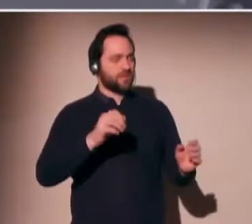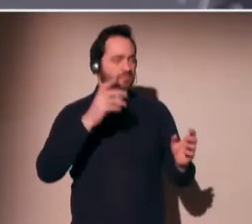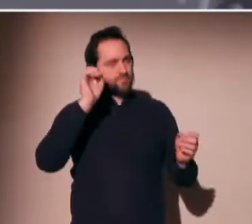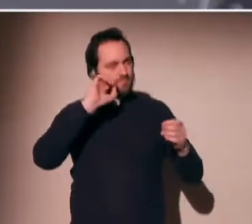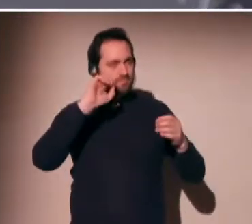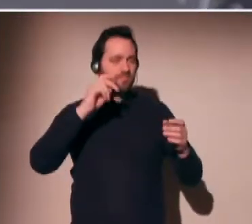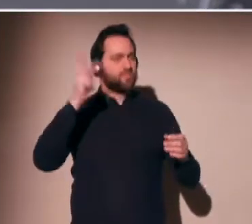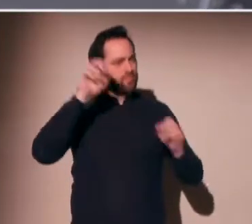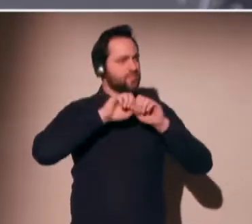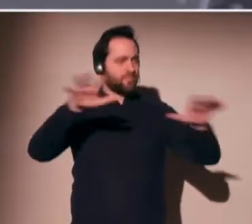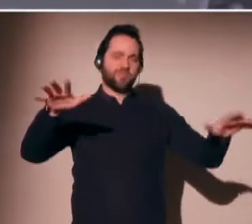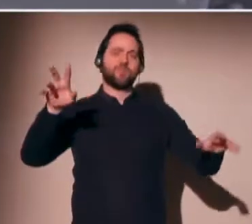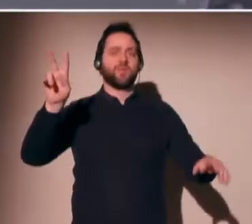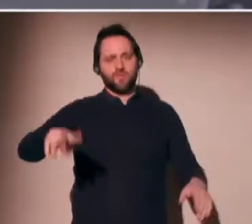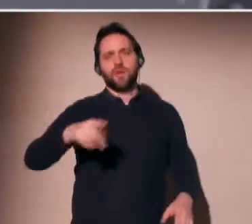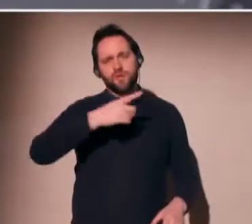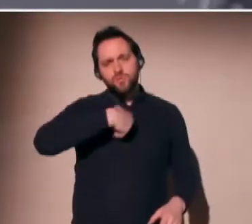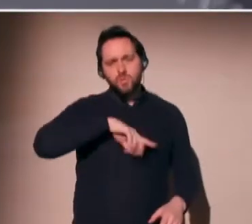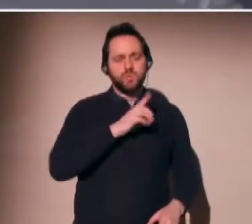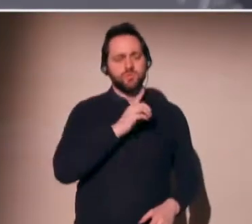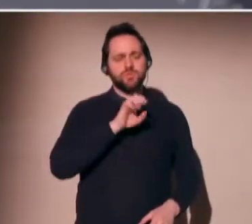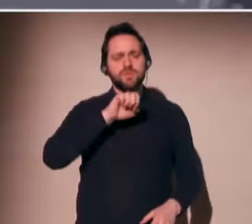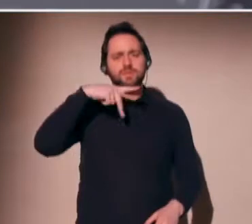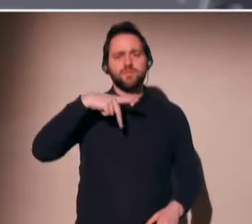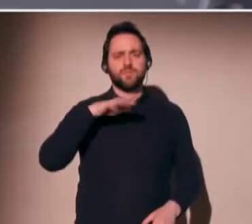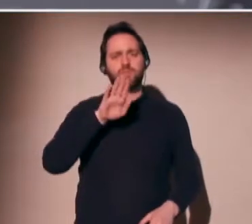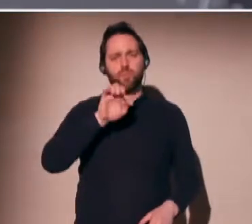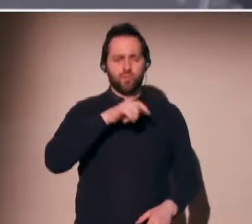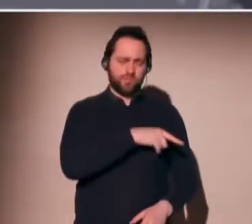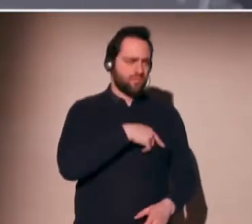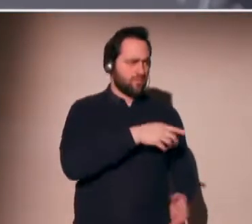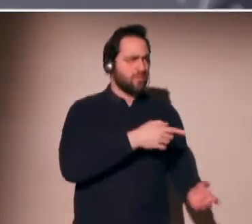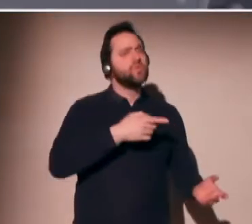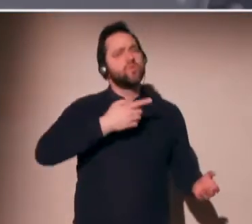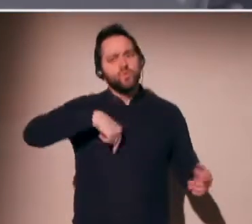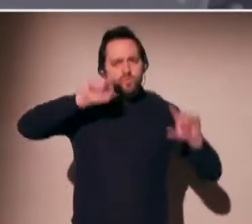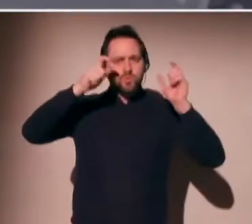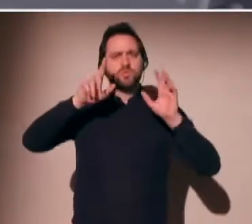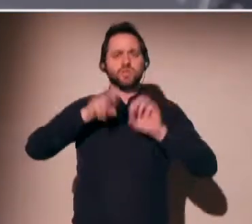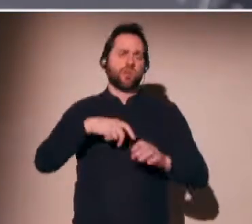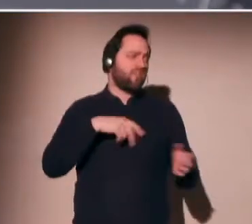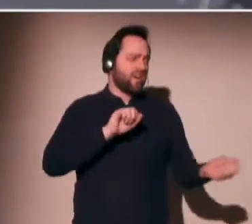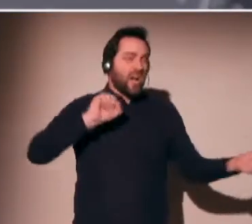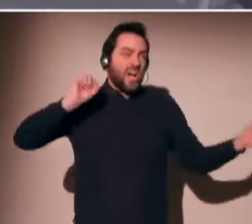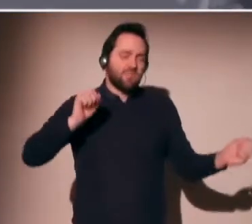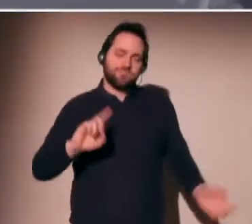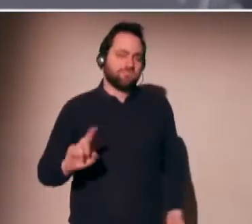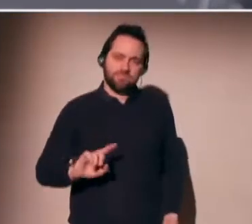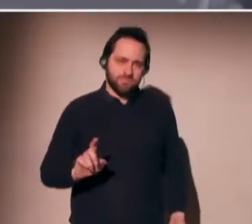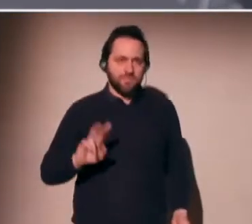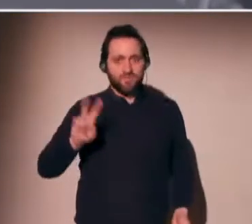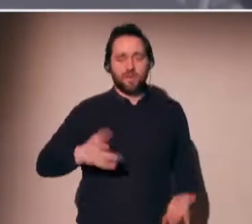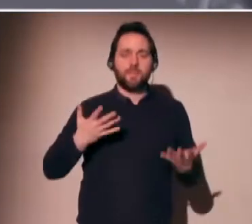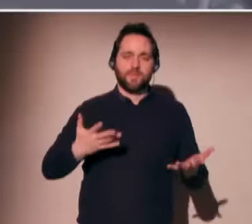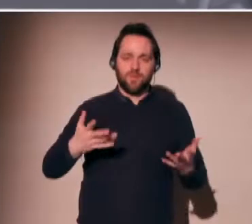parler. Et c'est un phénomène assez commun, assez habituel. Ce que l'on observe en ce moment, ce sont des applications d'apprentissage profond qui